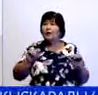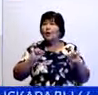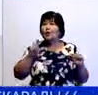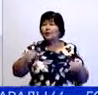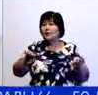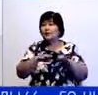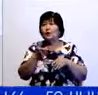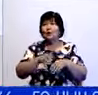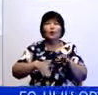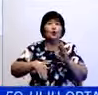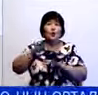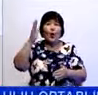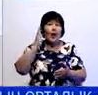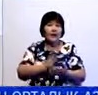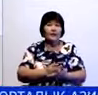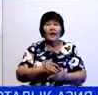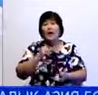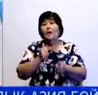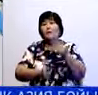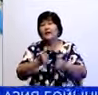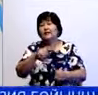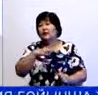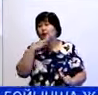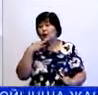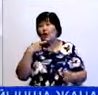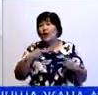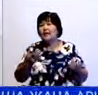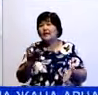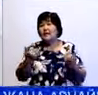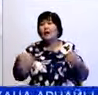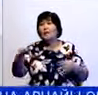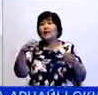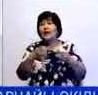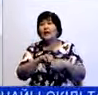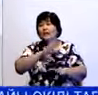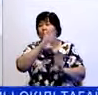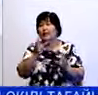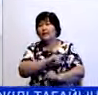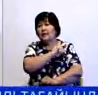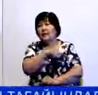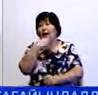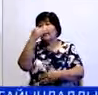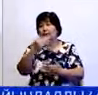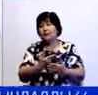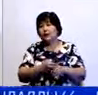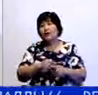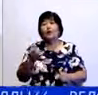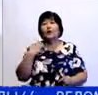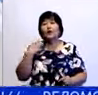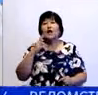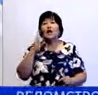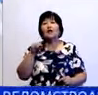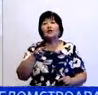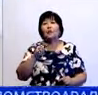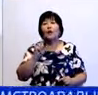спортшылардың деңгейі өте жоғары. Бәсекелестік көп. Әр салмақ барлық командалар жалпы мықты. Атап айтатын болсақ, негізі Қызылорда Қажымұқан